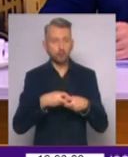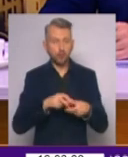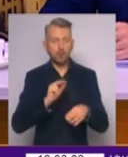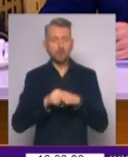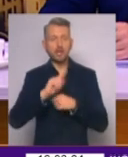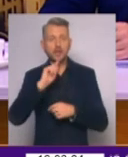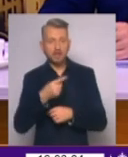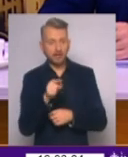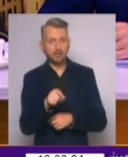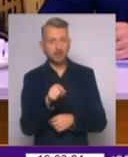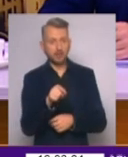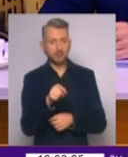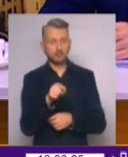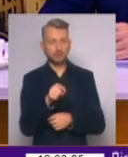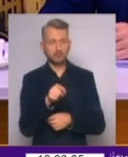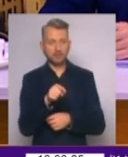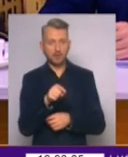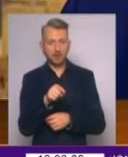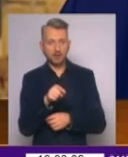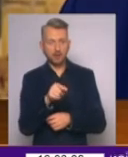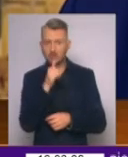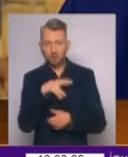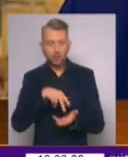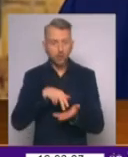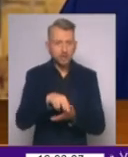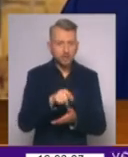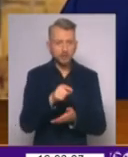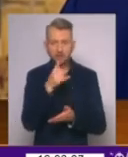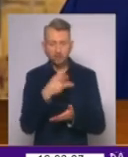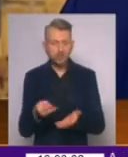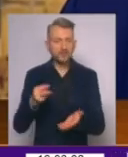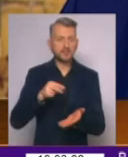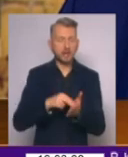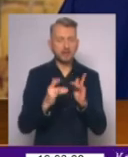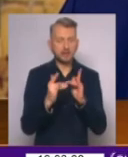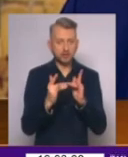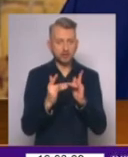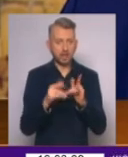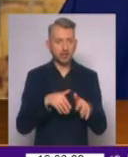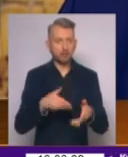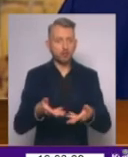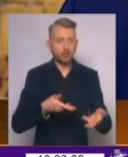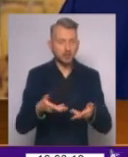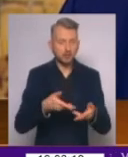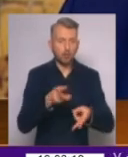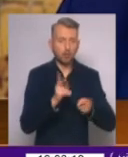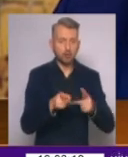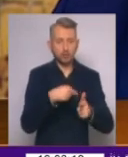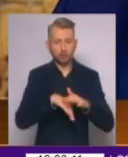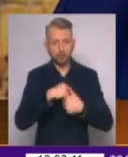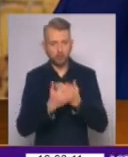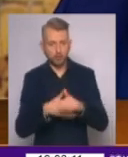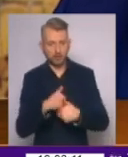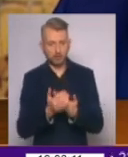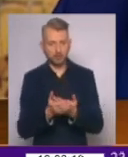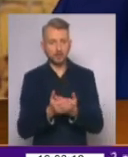рік вона не то, що ходити не зможе, вона не зможе встати з ліжка, навіть дійти на кухню або руки помити. І